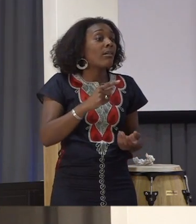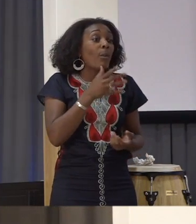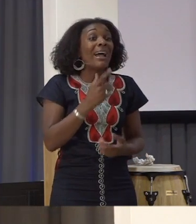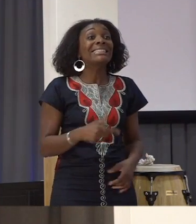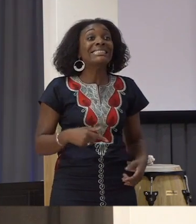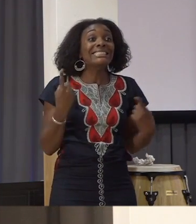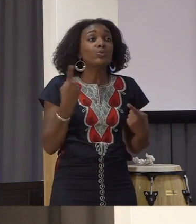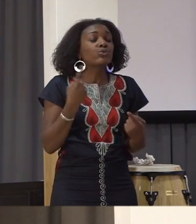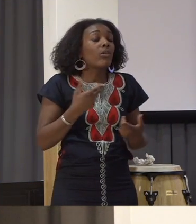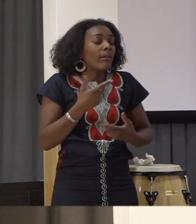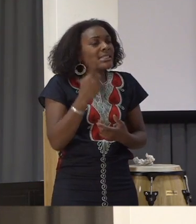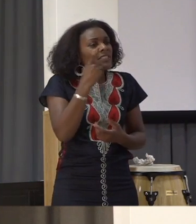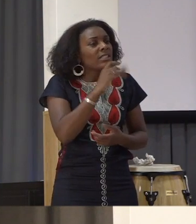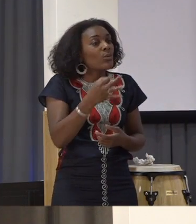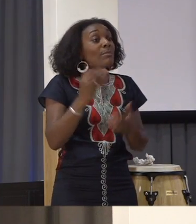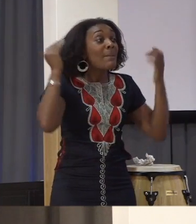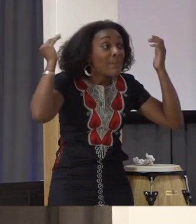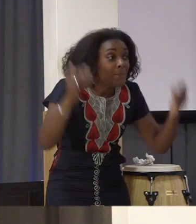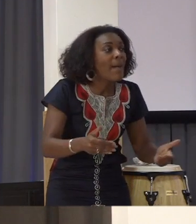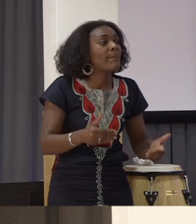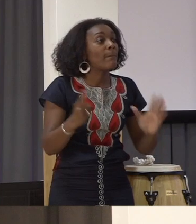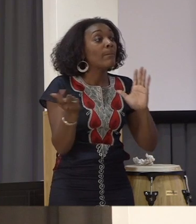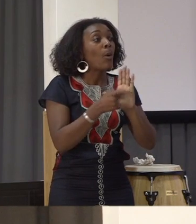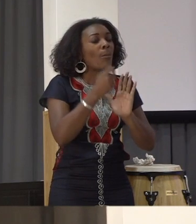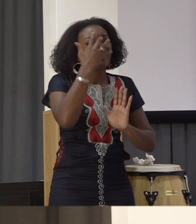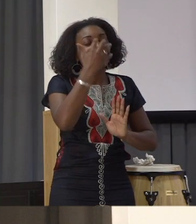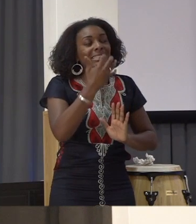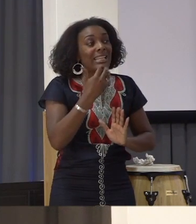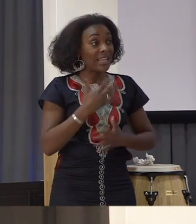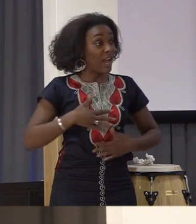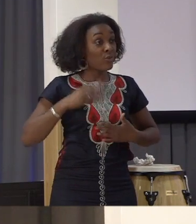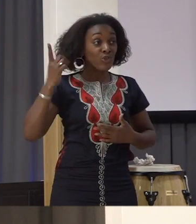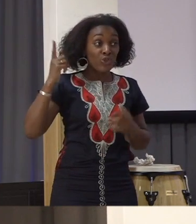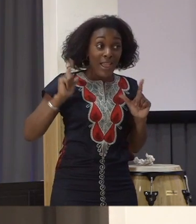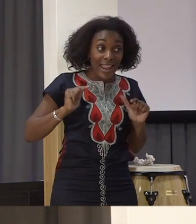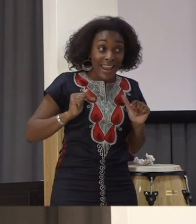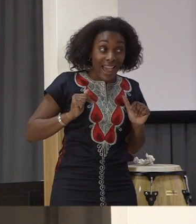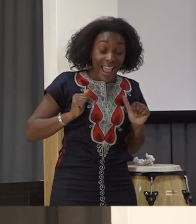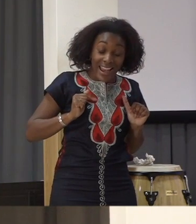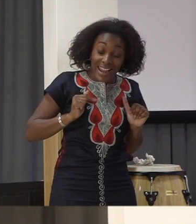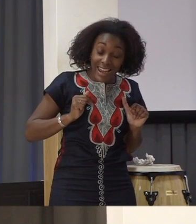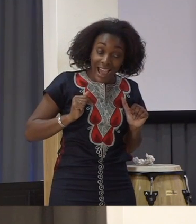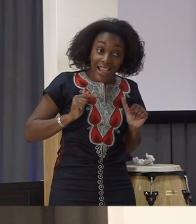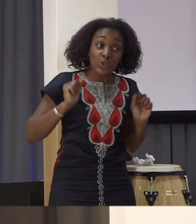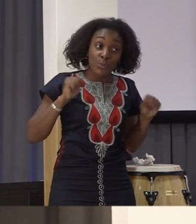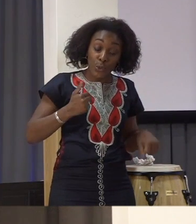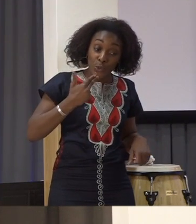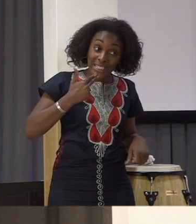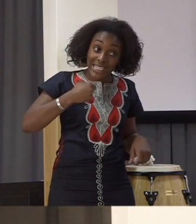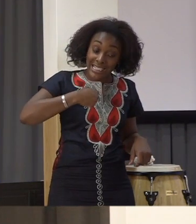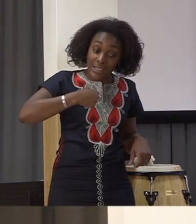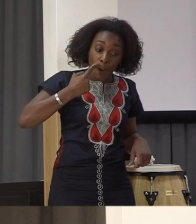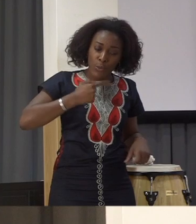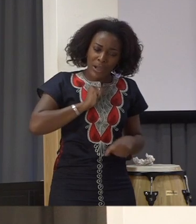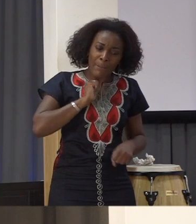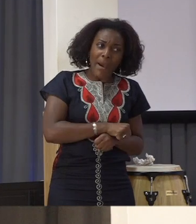dans les moments de tristesse, la joie du Seigneur est encore là. Et tu peux t'en servir pour vaincre la tristesse. Tu peux